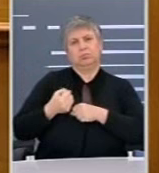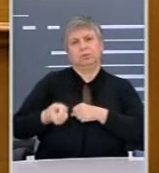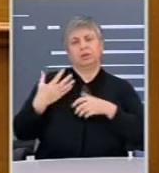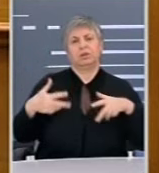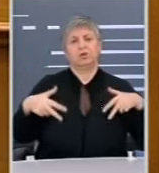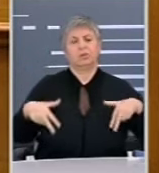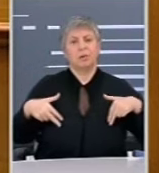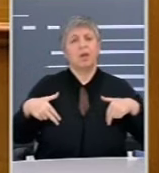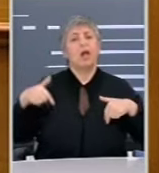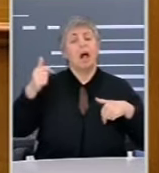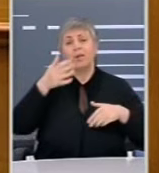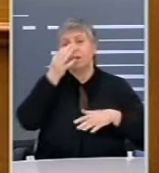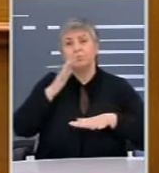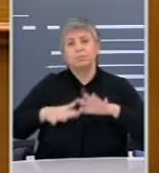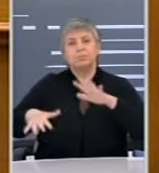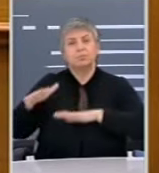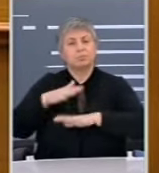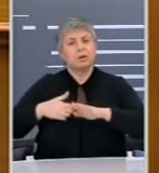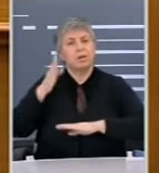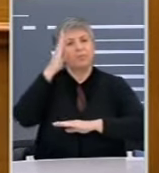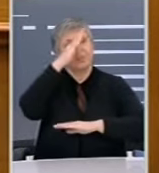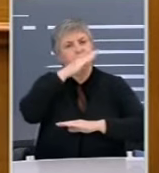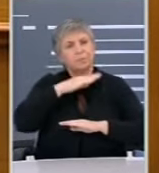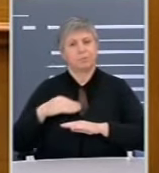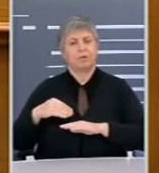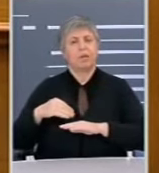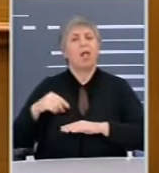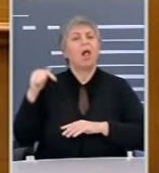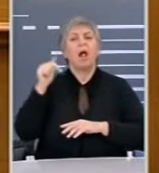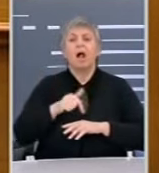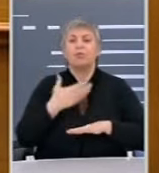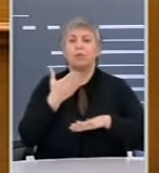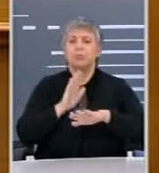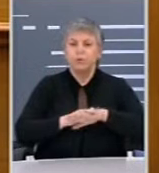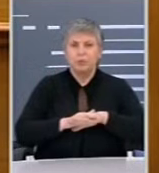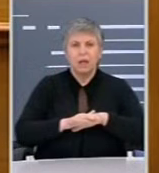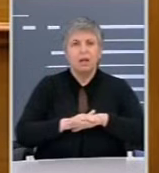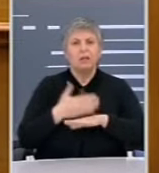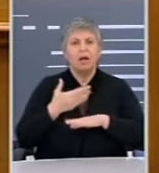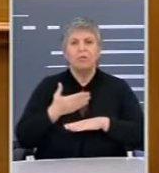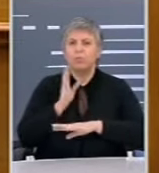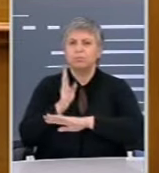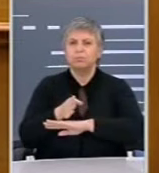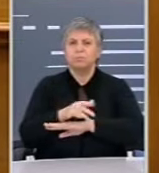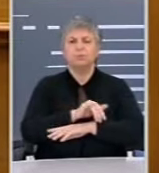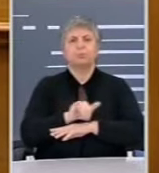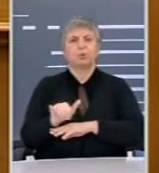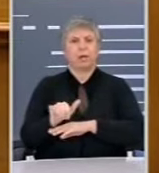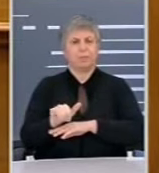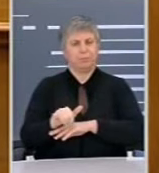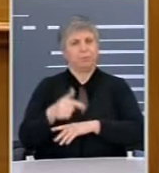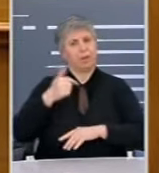διεφθαρμένα συστήματα ζούσαν στη σιά και οι πέτη ήταν στο απυρόβλητο αυτά σε απάντηση τα όσα είπε η κυρία